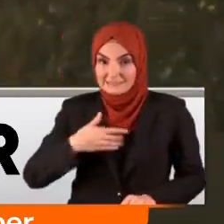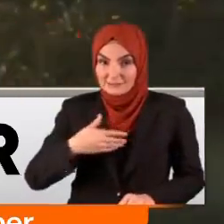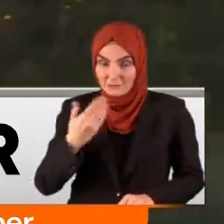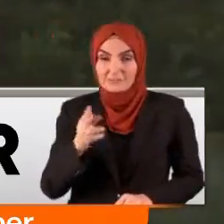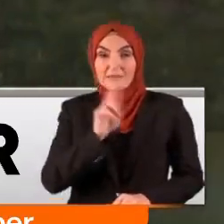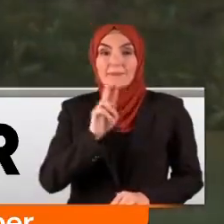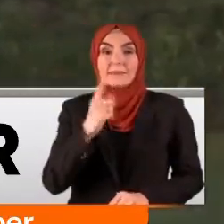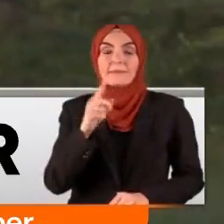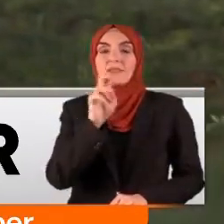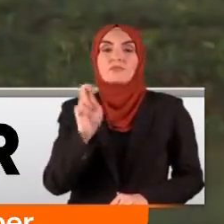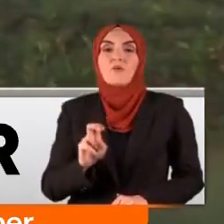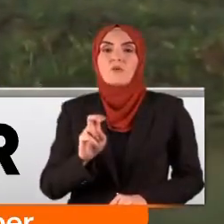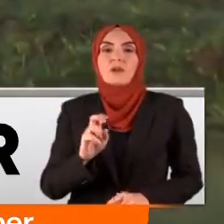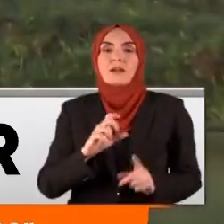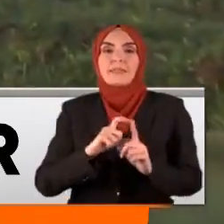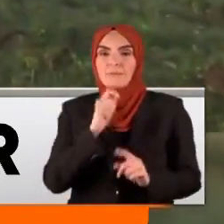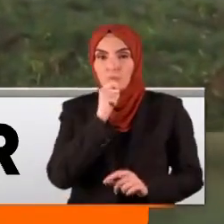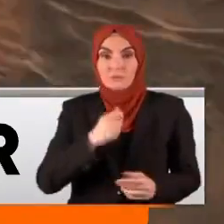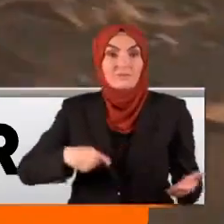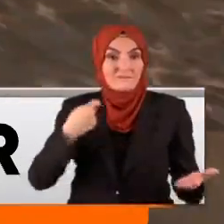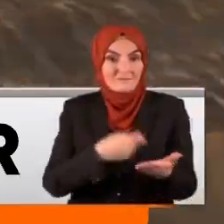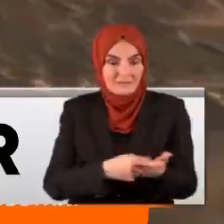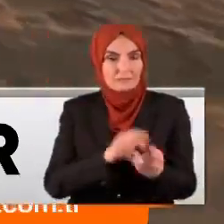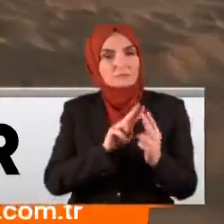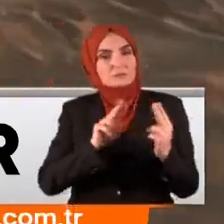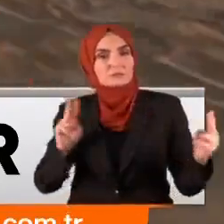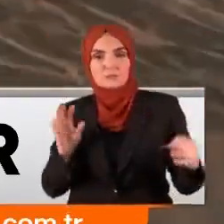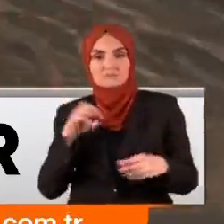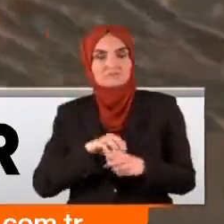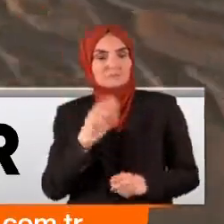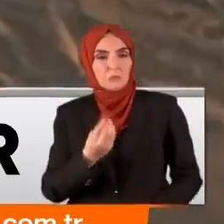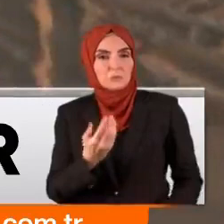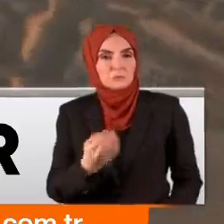depozito verip 2023 için sıraya girebilirsiniz.